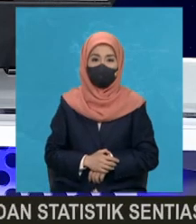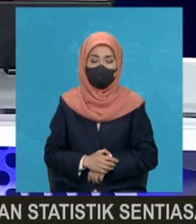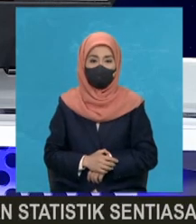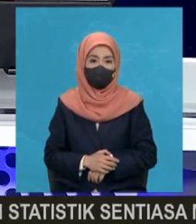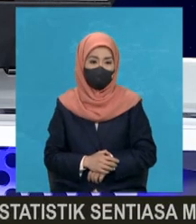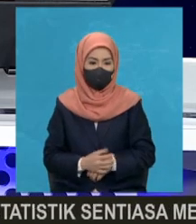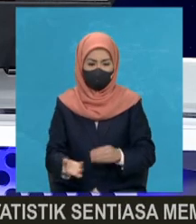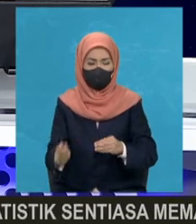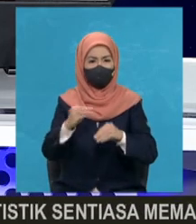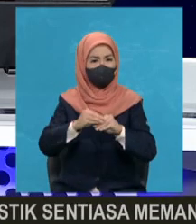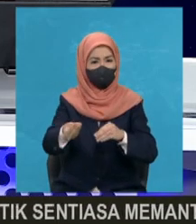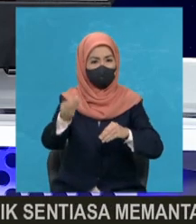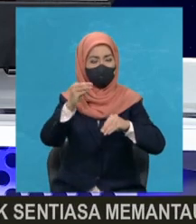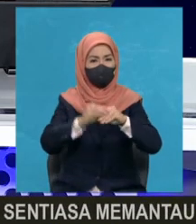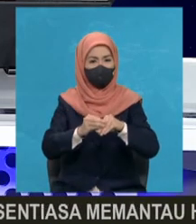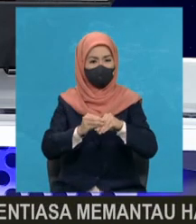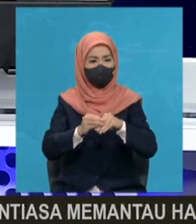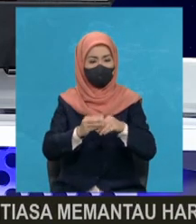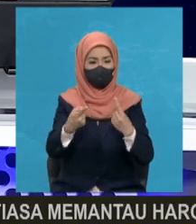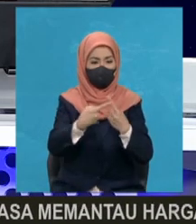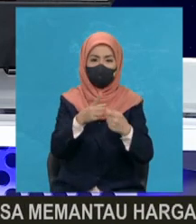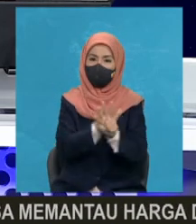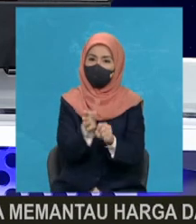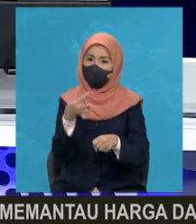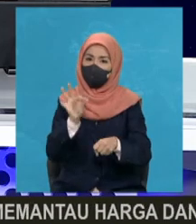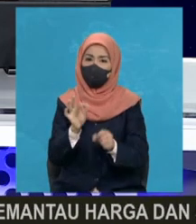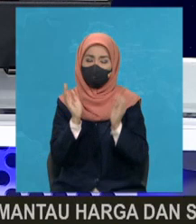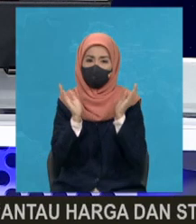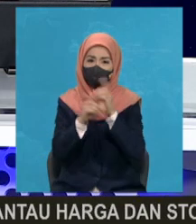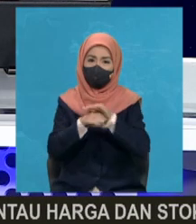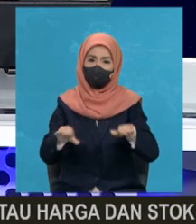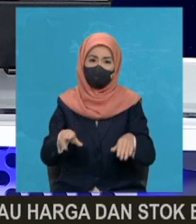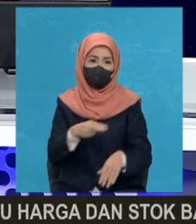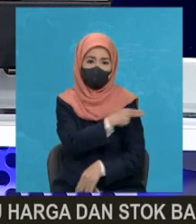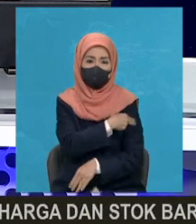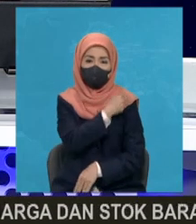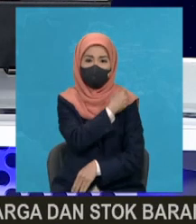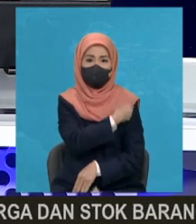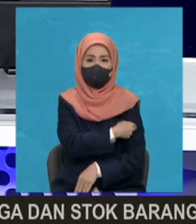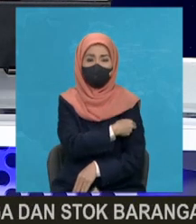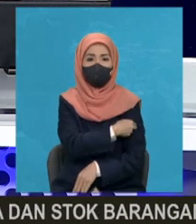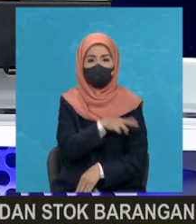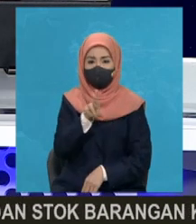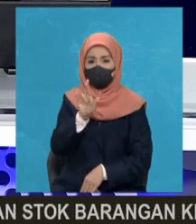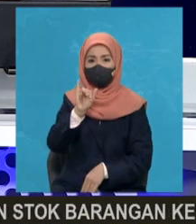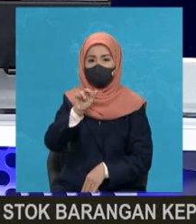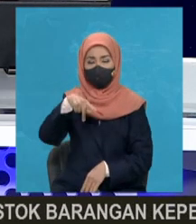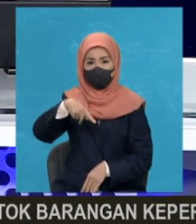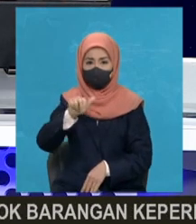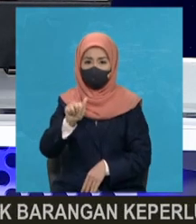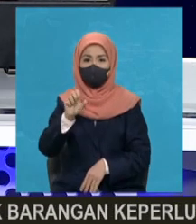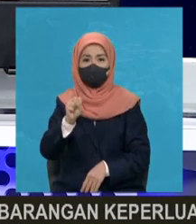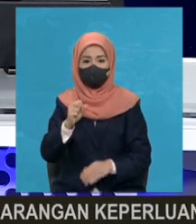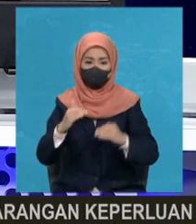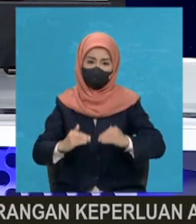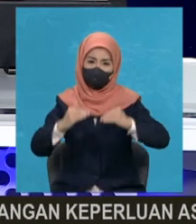ini berikutan penampakan Keys jangkitan kawitna intim di negara ini Hospital roti istri pinggiran anak soleha Kementerian Kesehatan